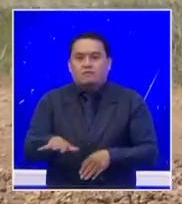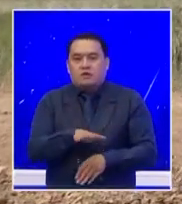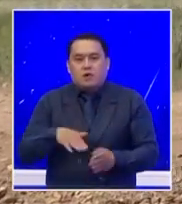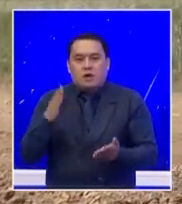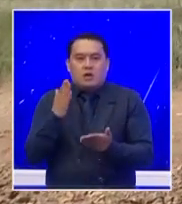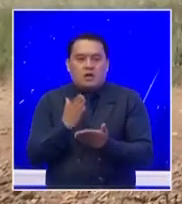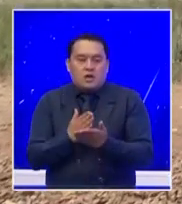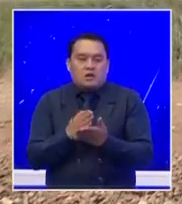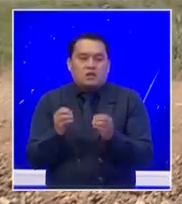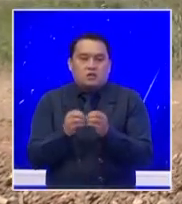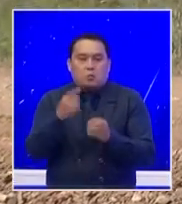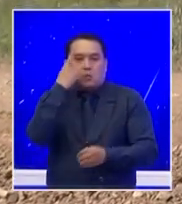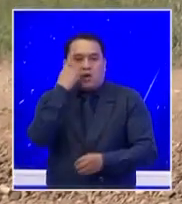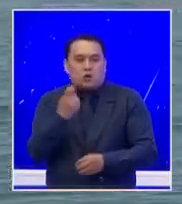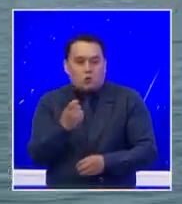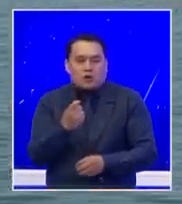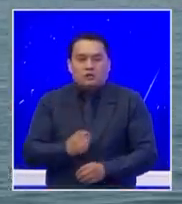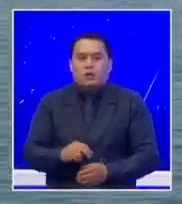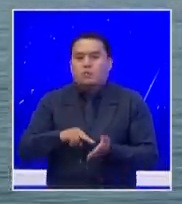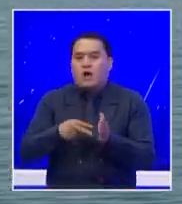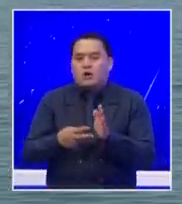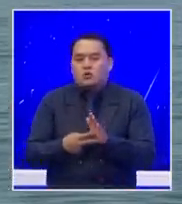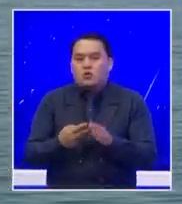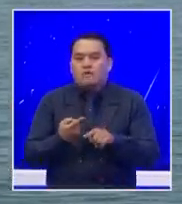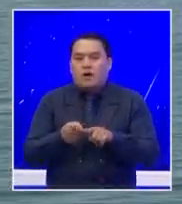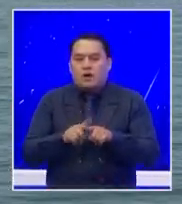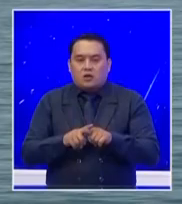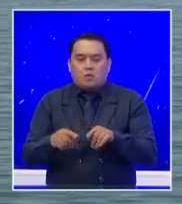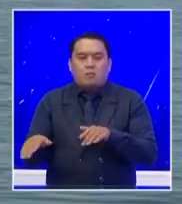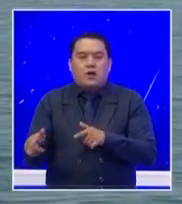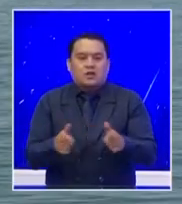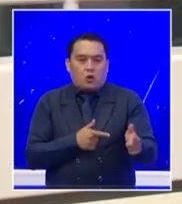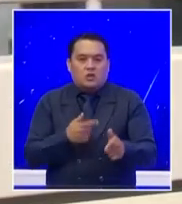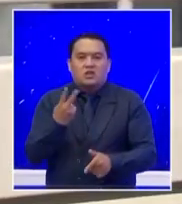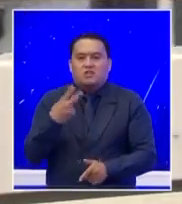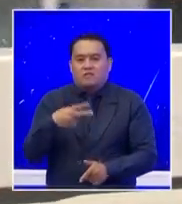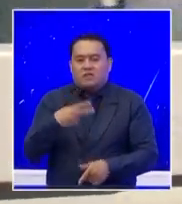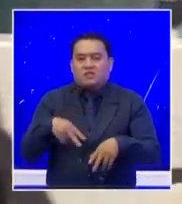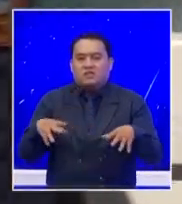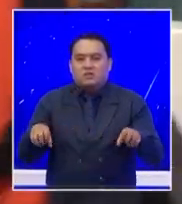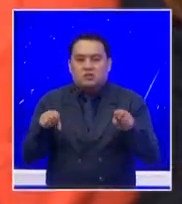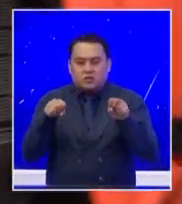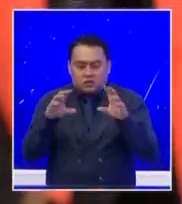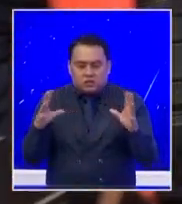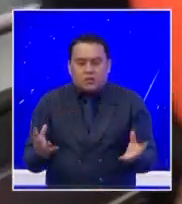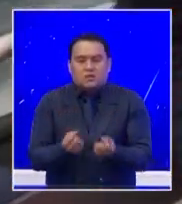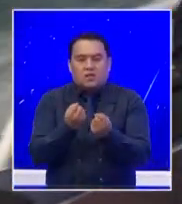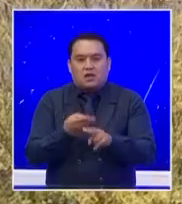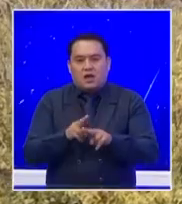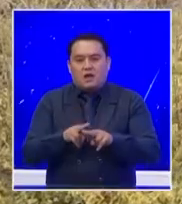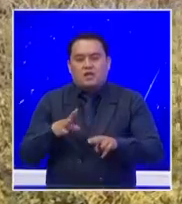красуются более десятка предупреждающих знаков. Планируют в этот купальный сезон подготовить и 20 пляжных спасателей из числа местного